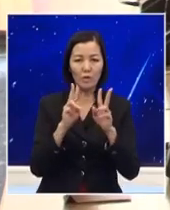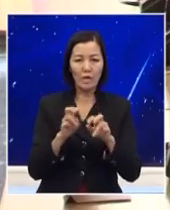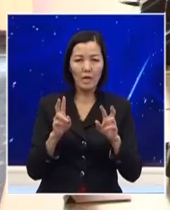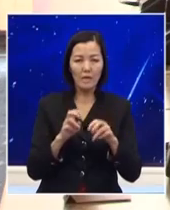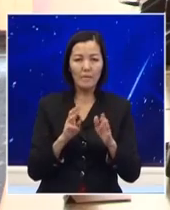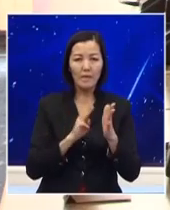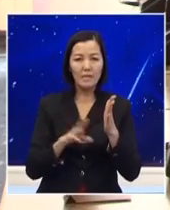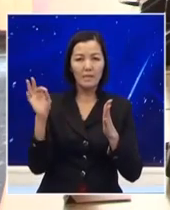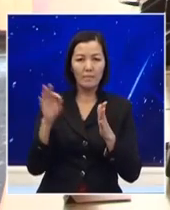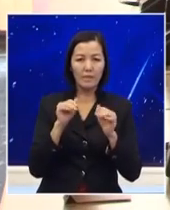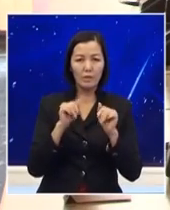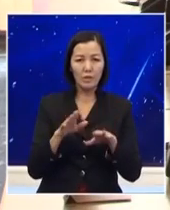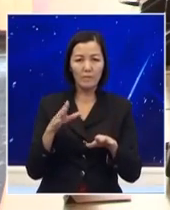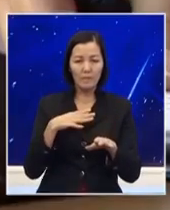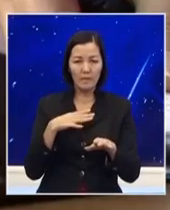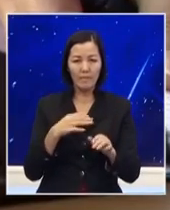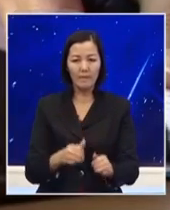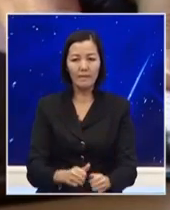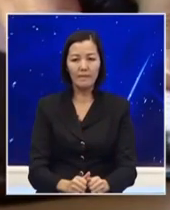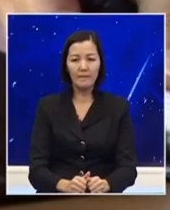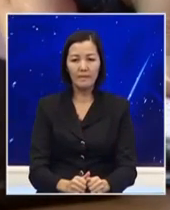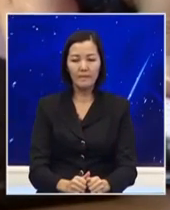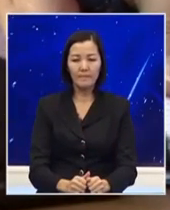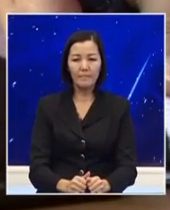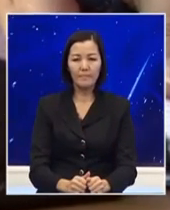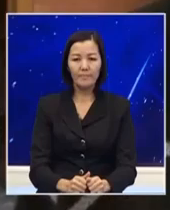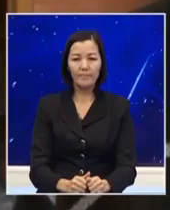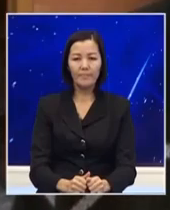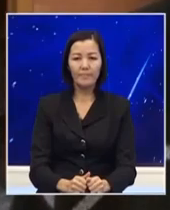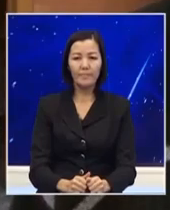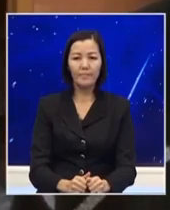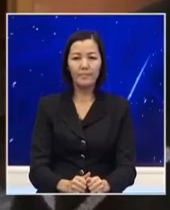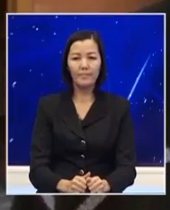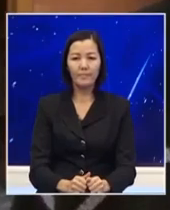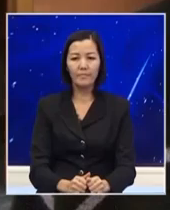қарап, оның 80% шешімін тапқан.